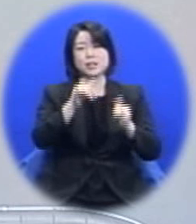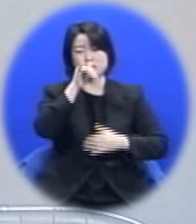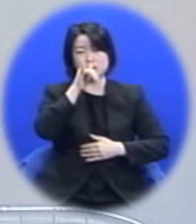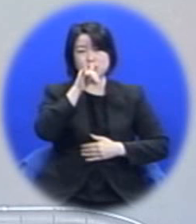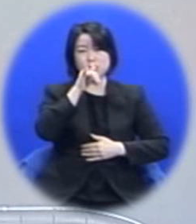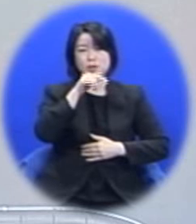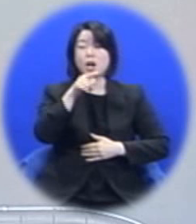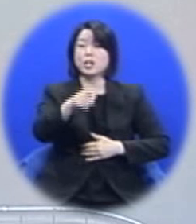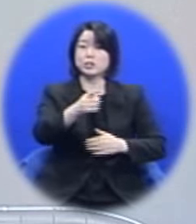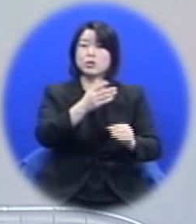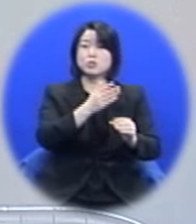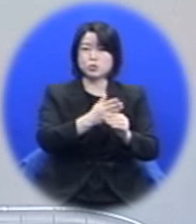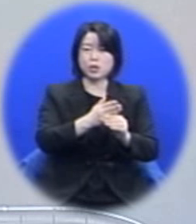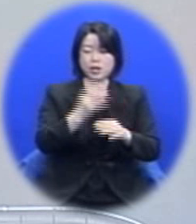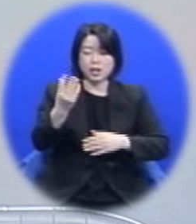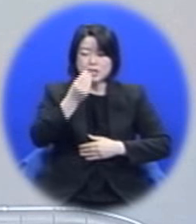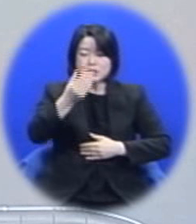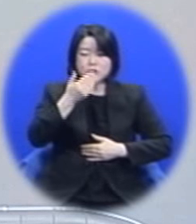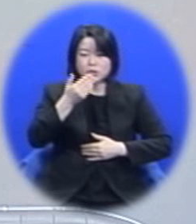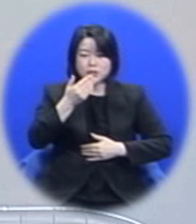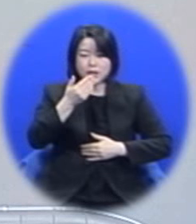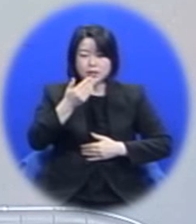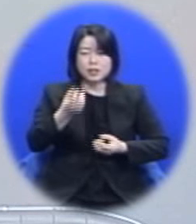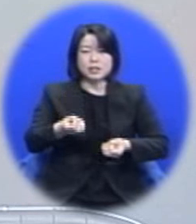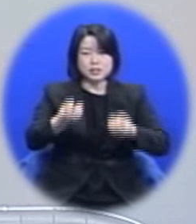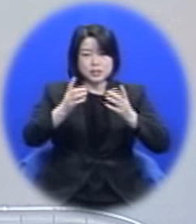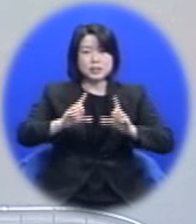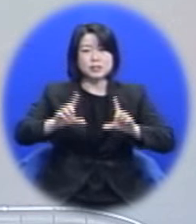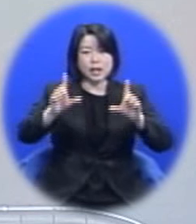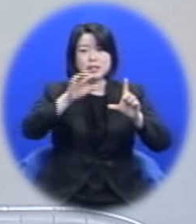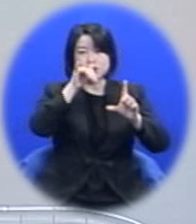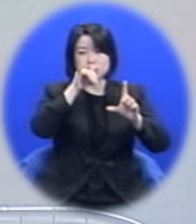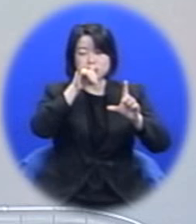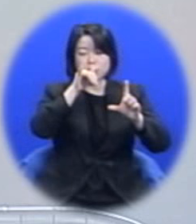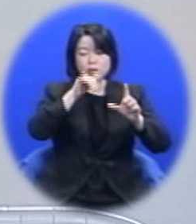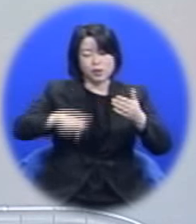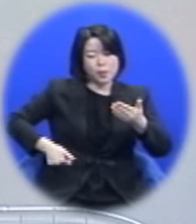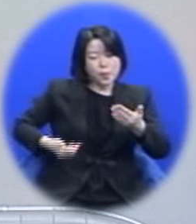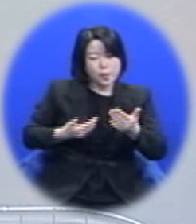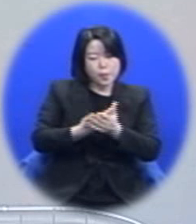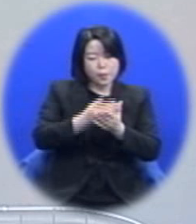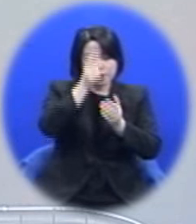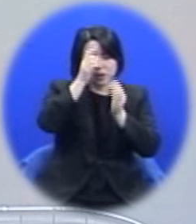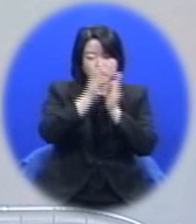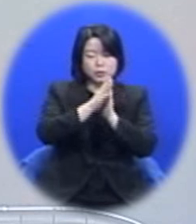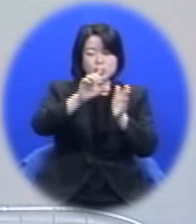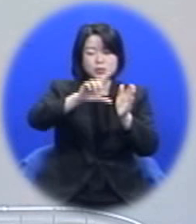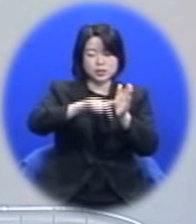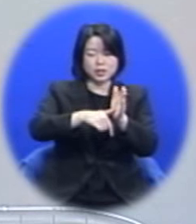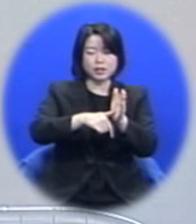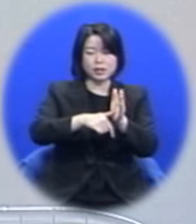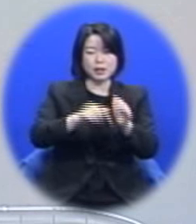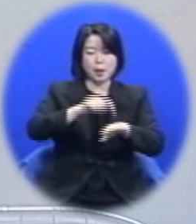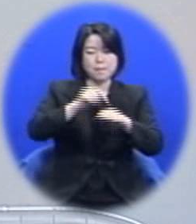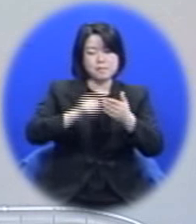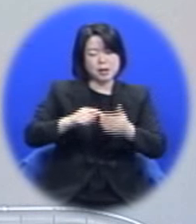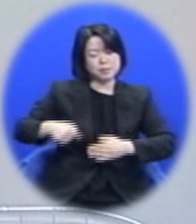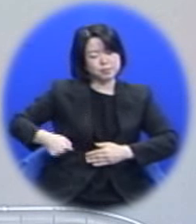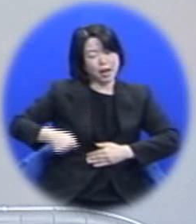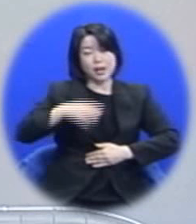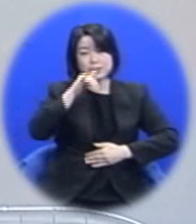중에 성찬을 하게 되는 날이었어요. 참회의 기도의 시간에 마음에 찔림이